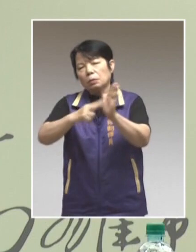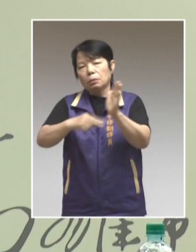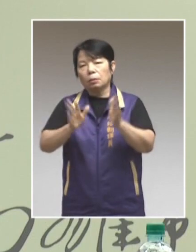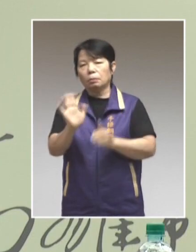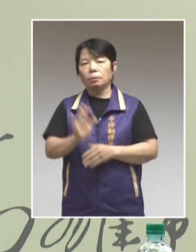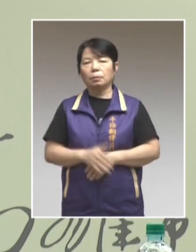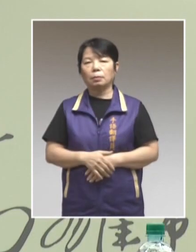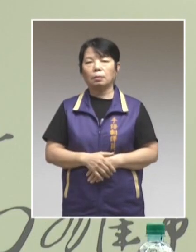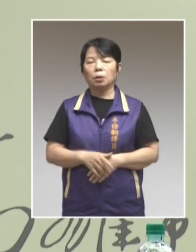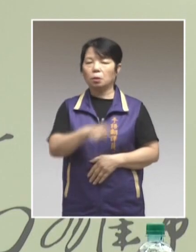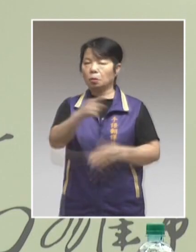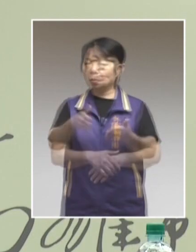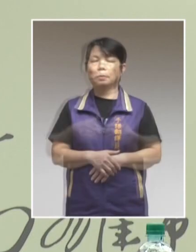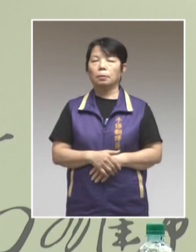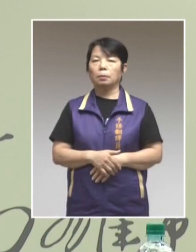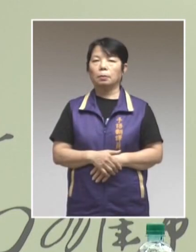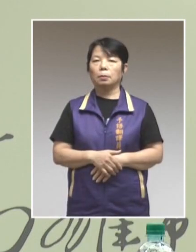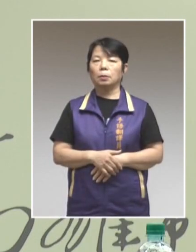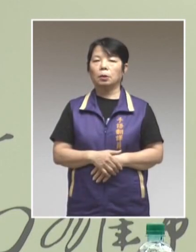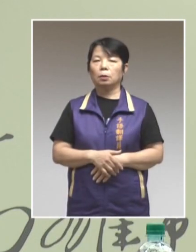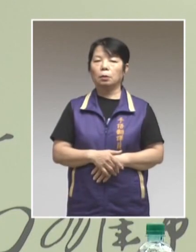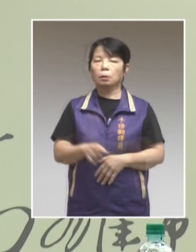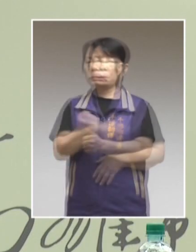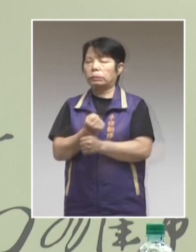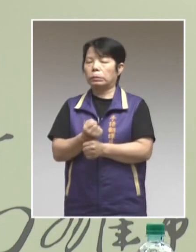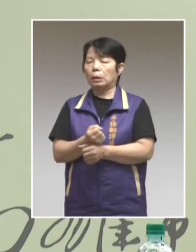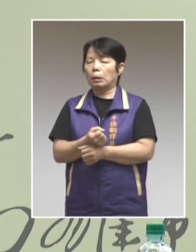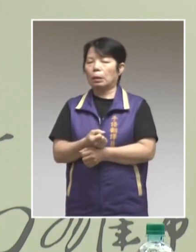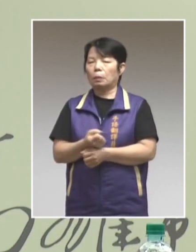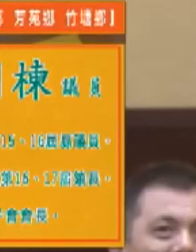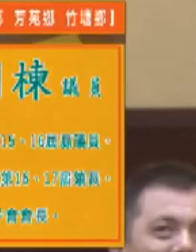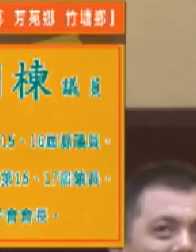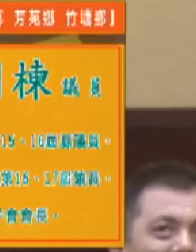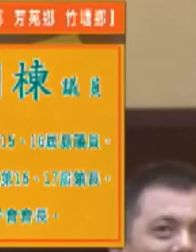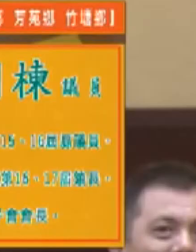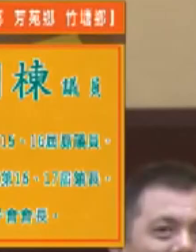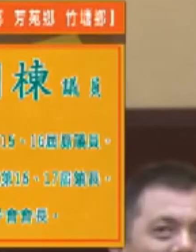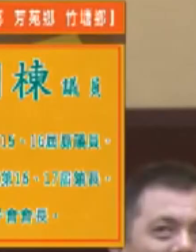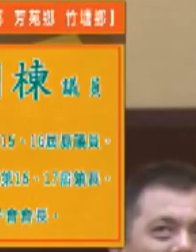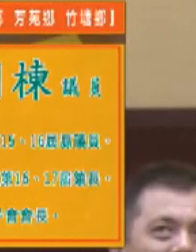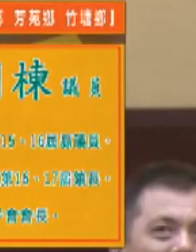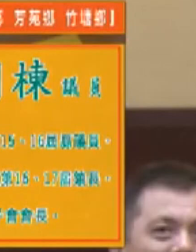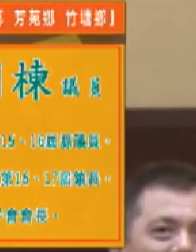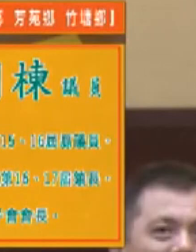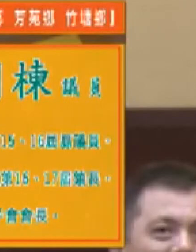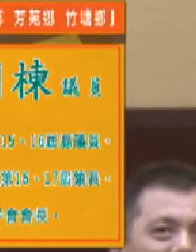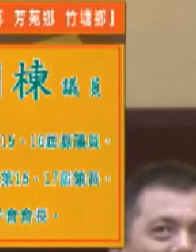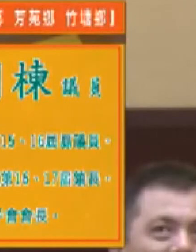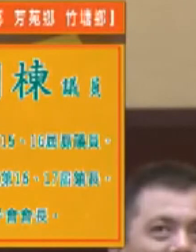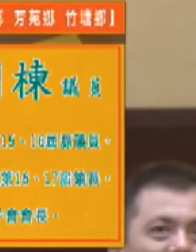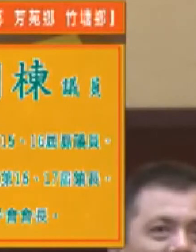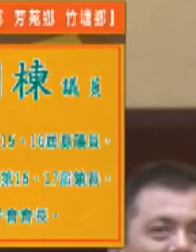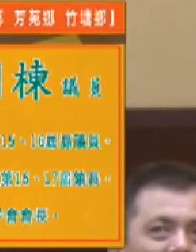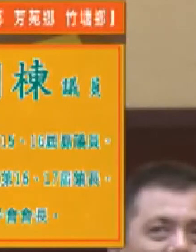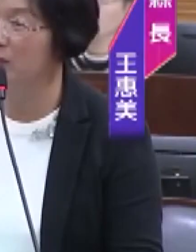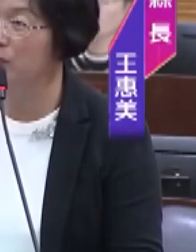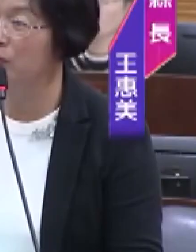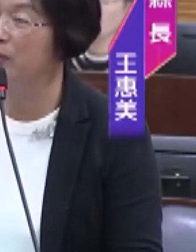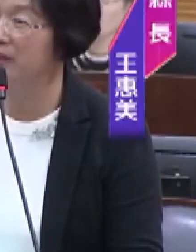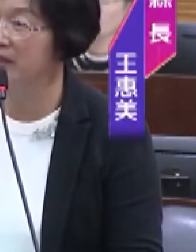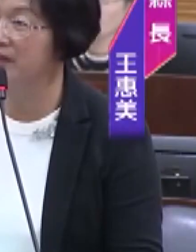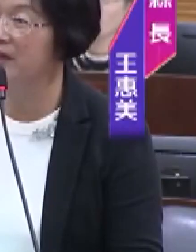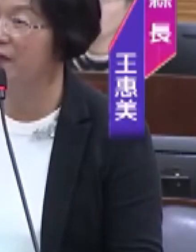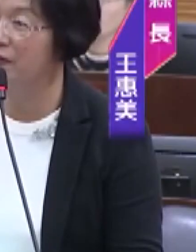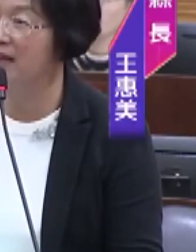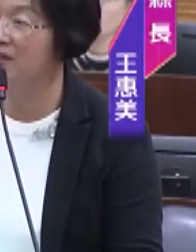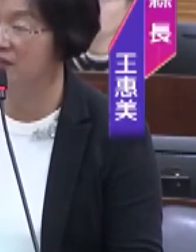唔当做这个缺德的事情，做一些操作，我觉得不好，我们一定会重罚。 彰化县议员张国栋事后立刻撤回讯息，声称是身为